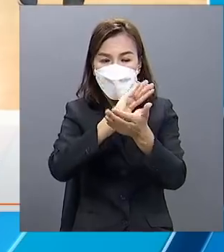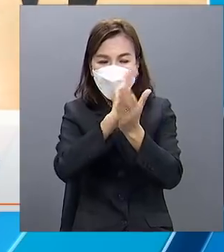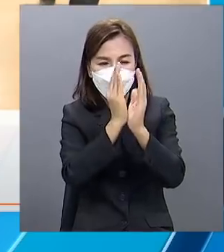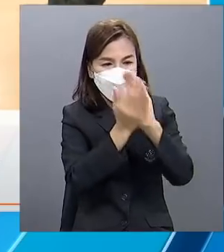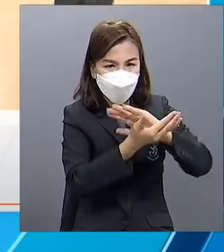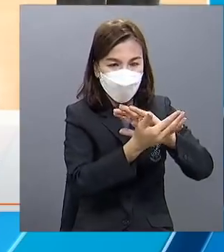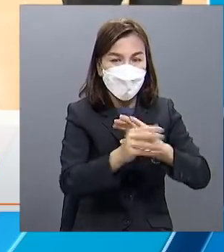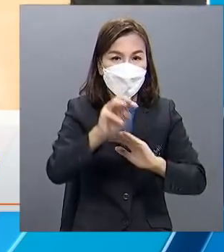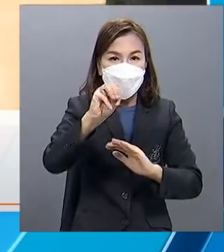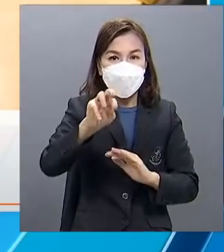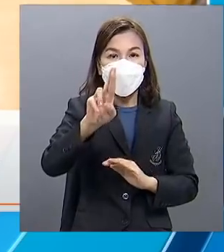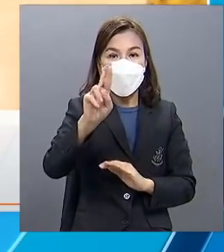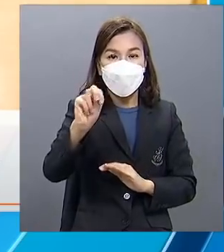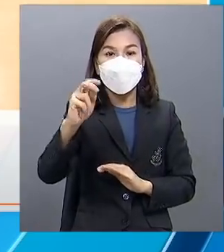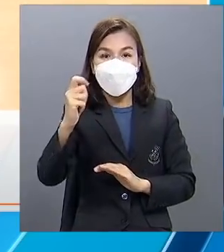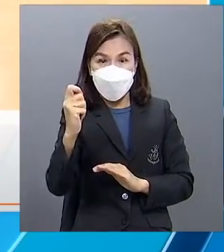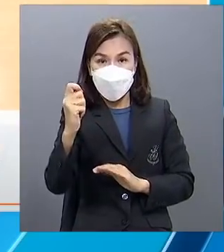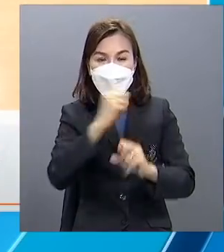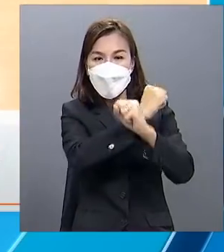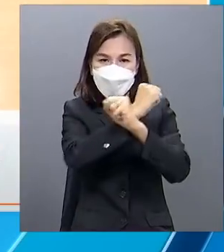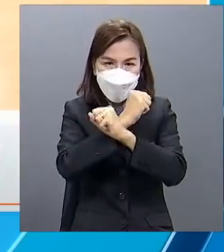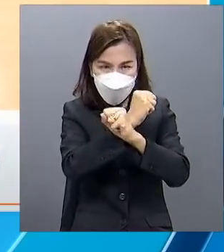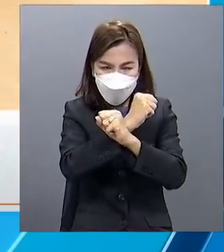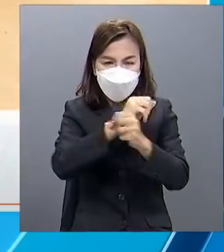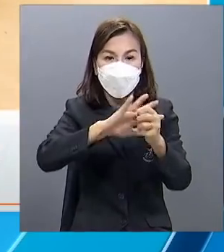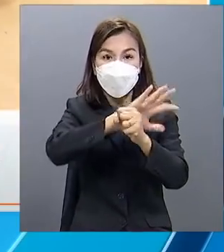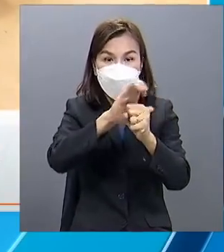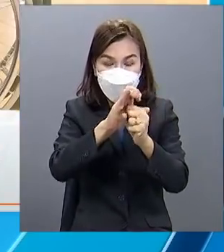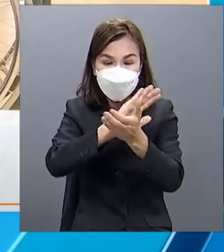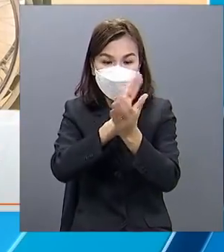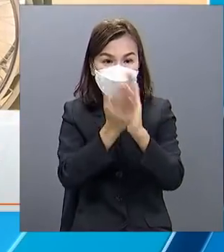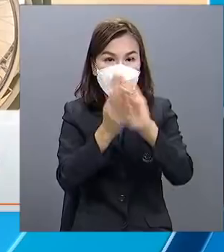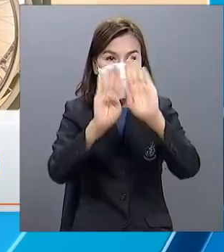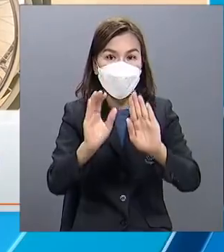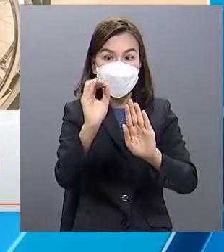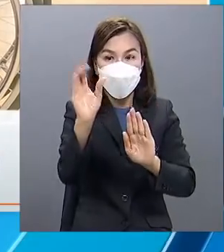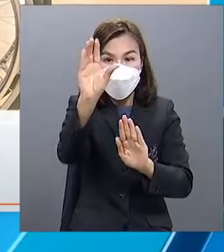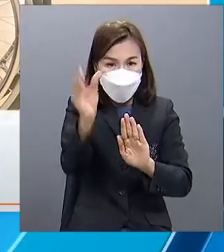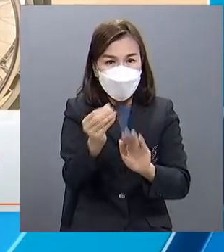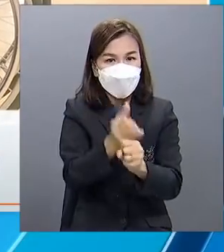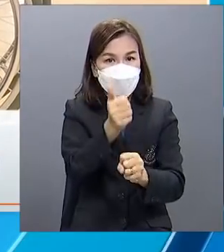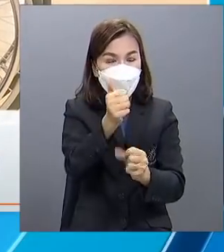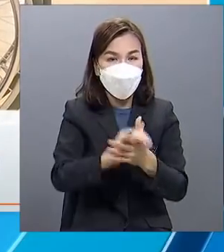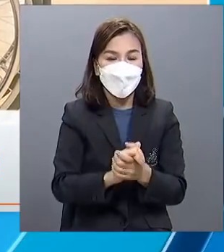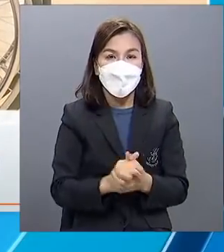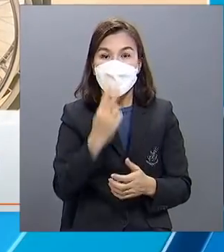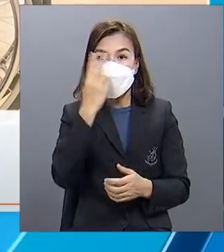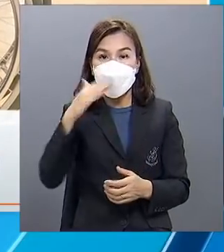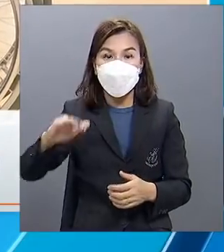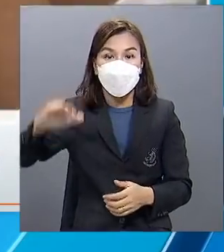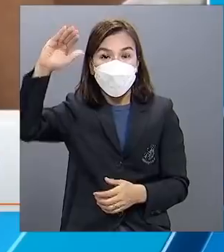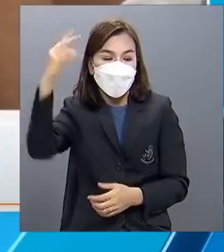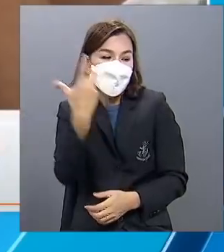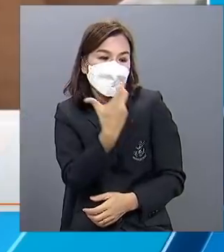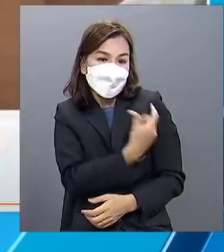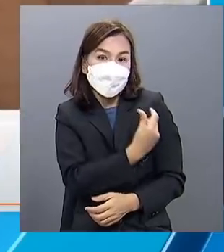เนี่ยก็ยังช่วยป้องกันโอ้ไว้ค่อนได้ดีในระดับหนึ่งได้พาอย่างยิ่งถ้าเป็นผู้ใหญ่เนี่ยไปเข็มที่ได้รับบูสเตอร์โดนเนี่ยนะคะกินในเข็ม 3